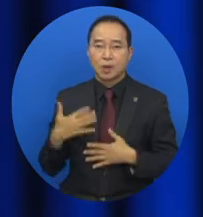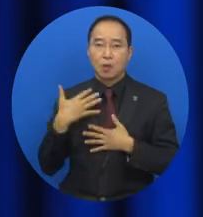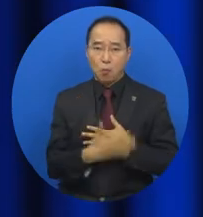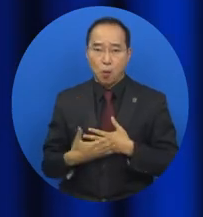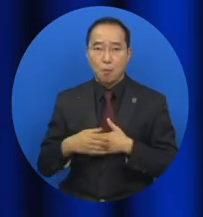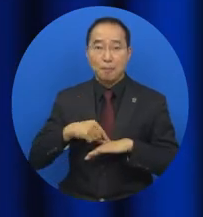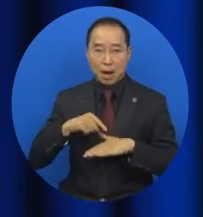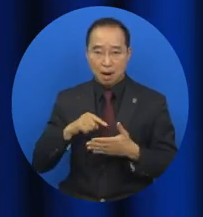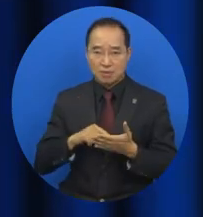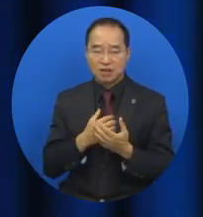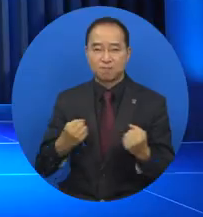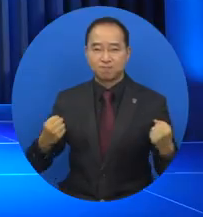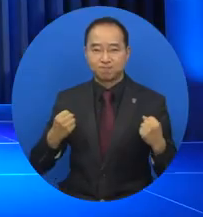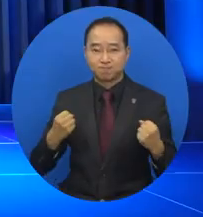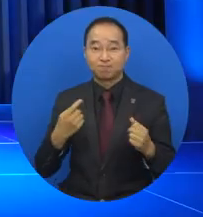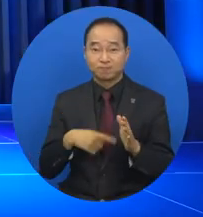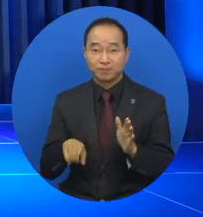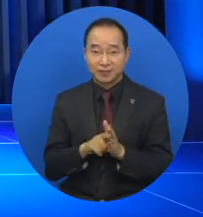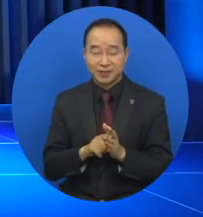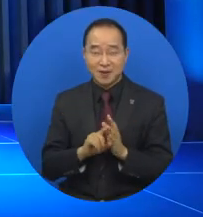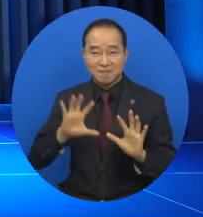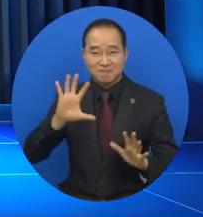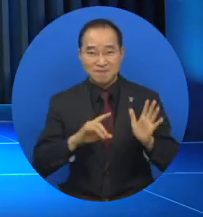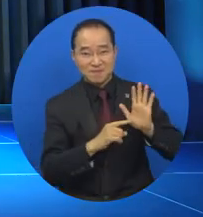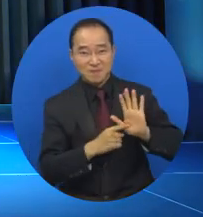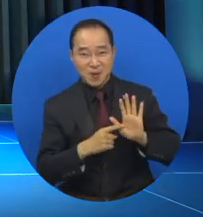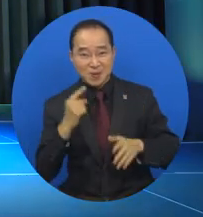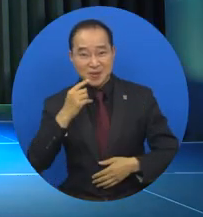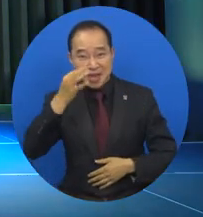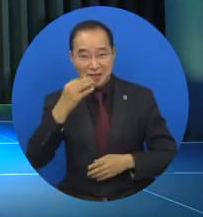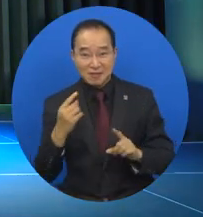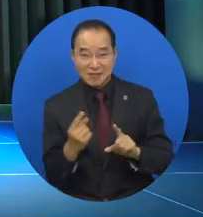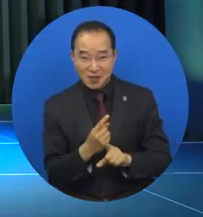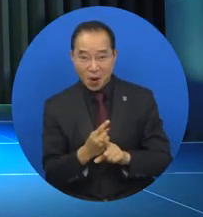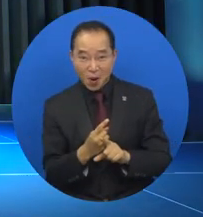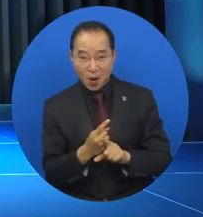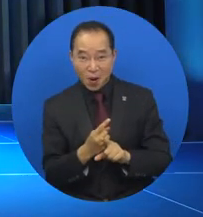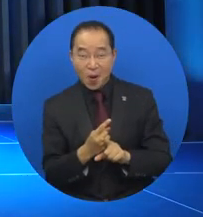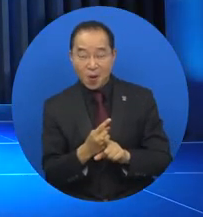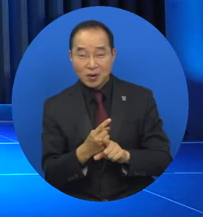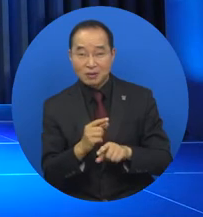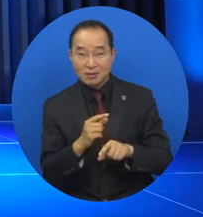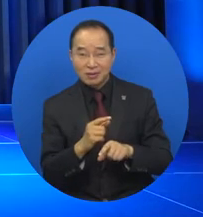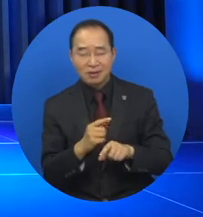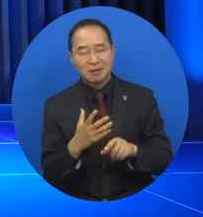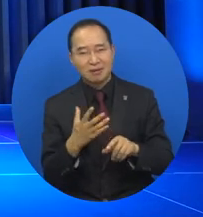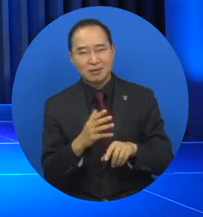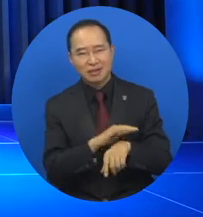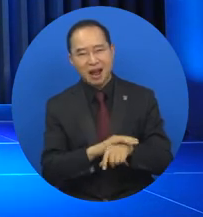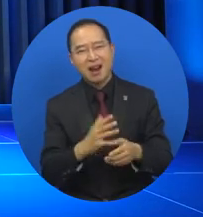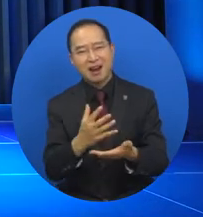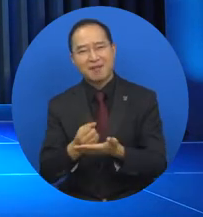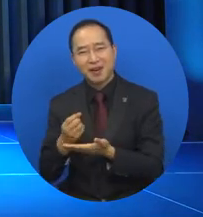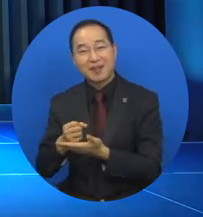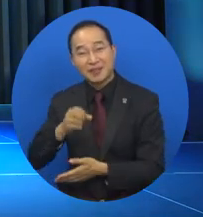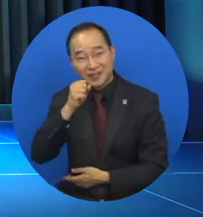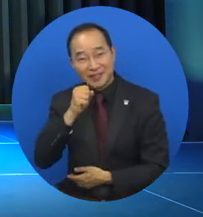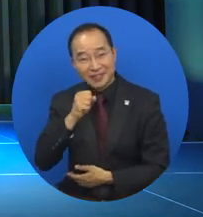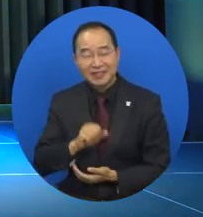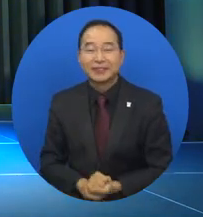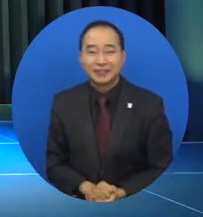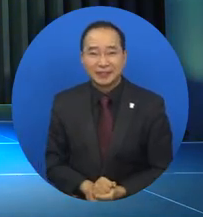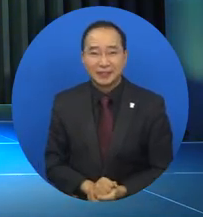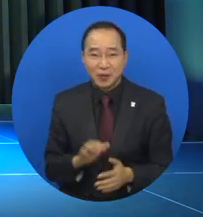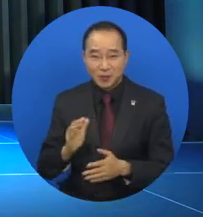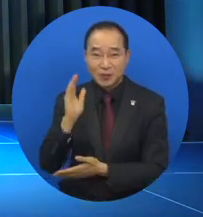수 있다라고 저는 생각을 합니다. 우리 몸과 마음의 건강을 위해서 표현 예술 치료를 더 가깝게 받을 수